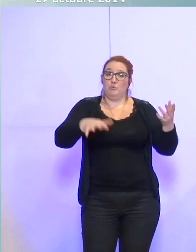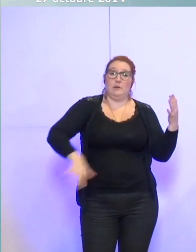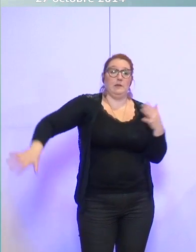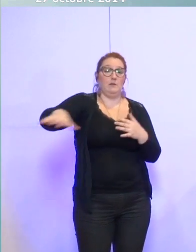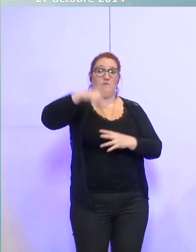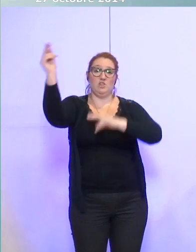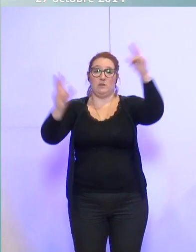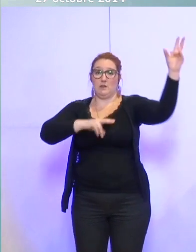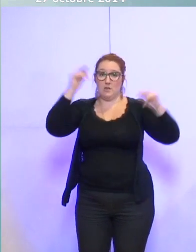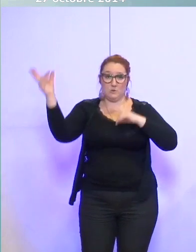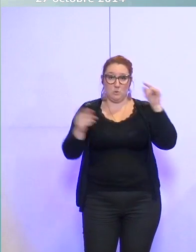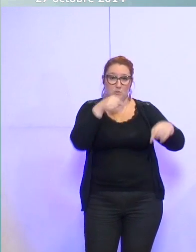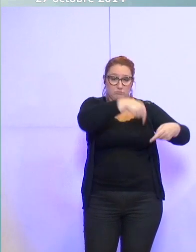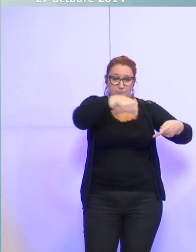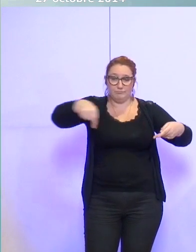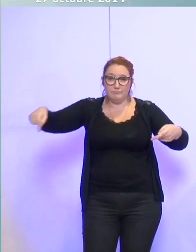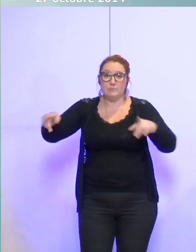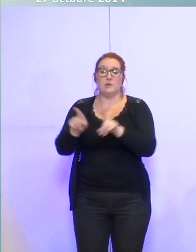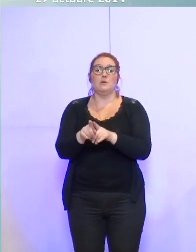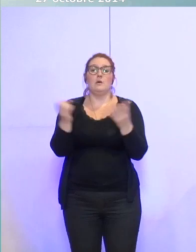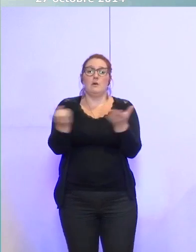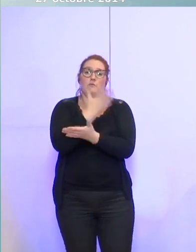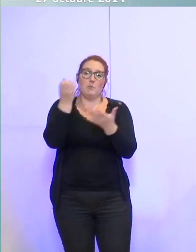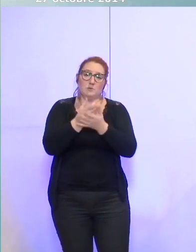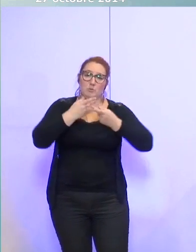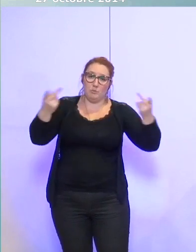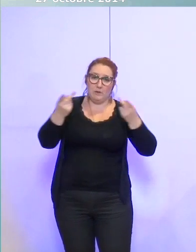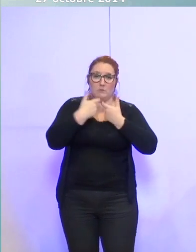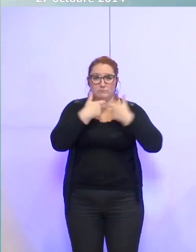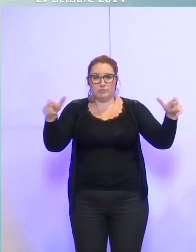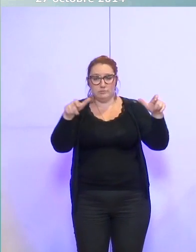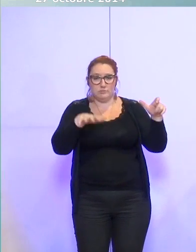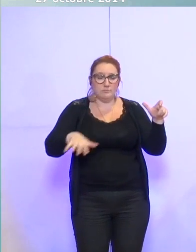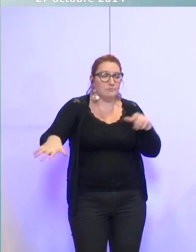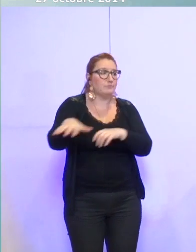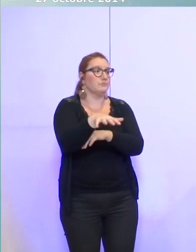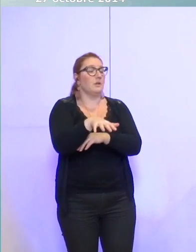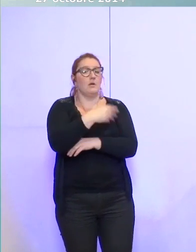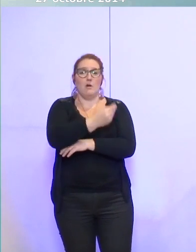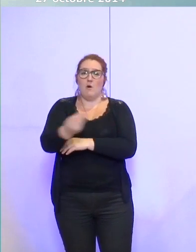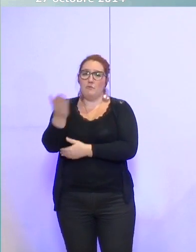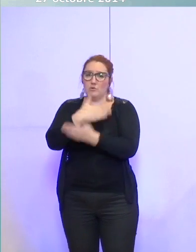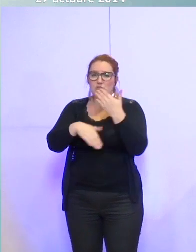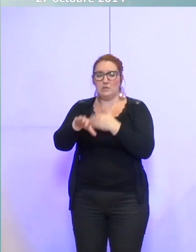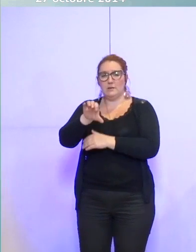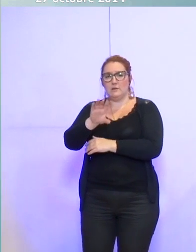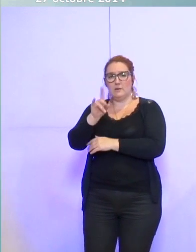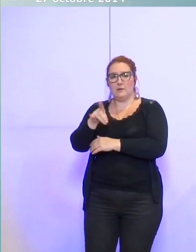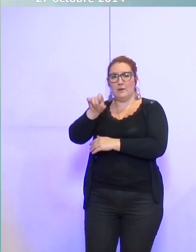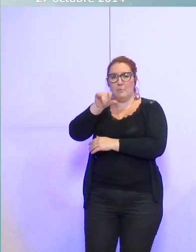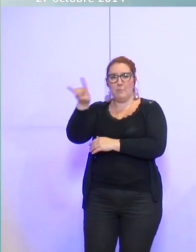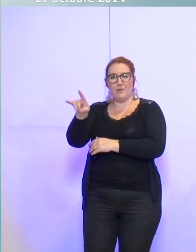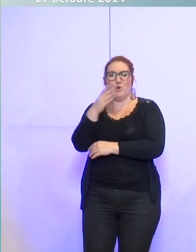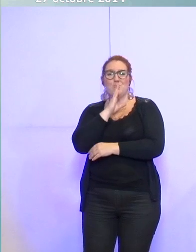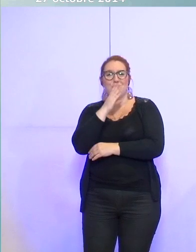libération des données publiques, l'accueil d'enfants dans un EHPAD, participent à la construction d'une ville pour